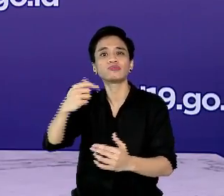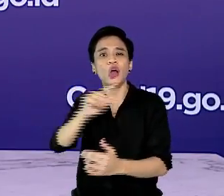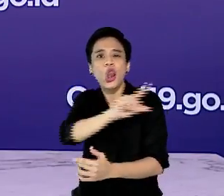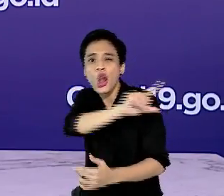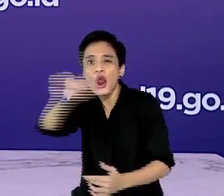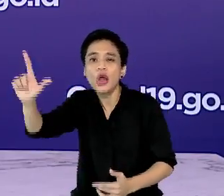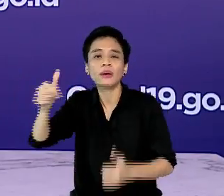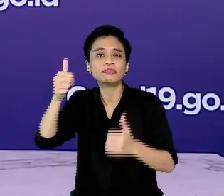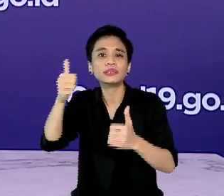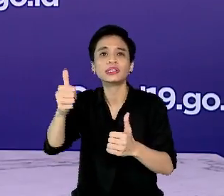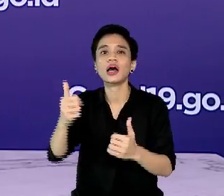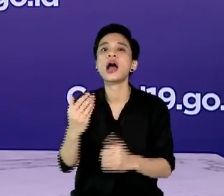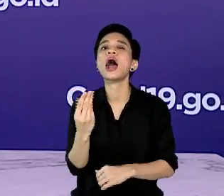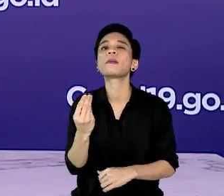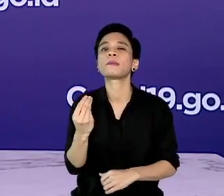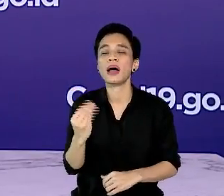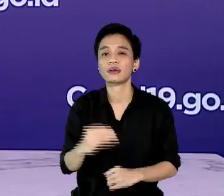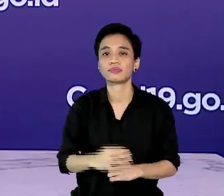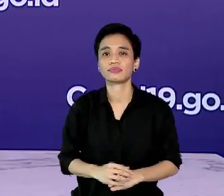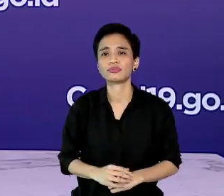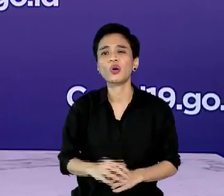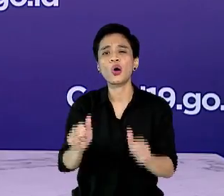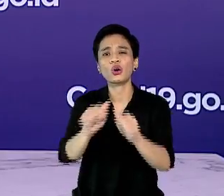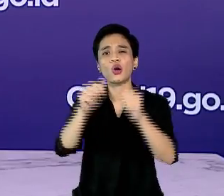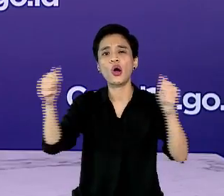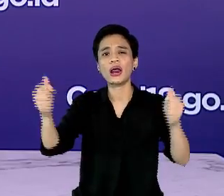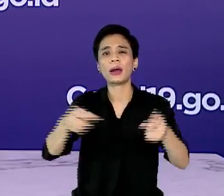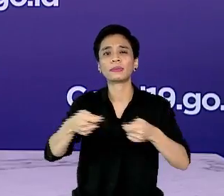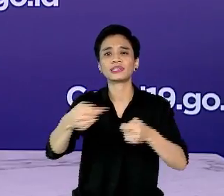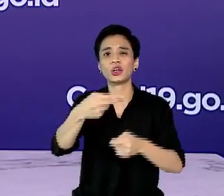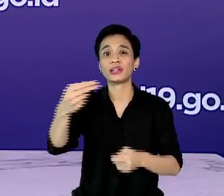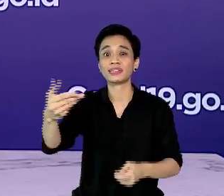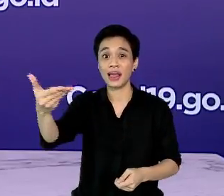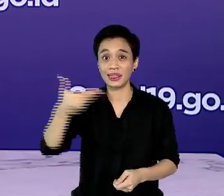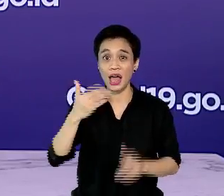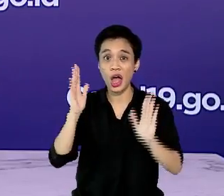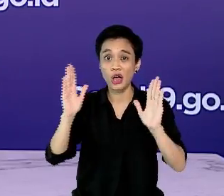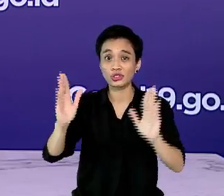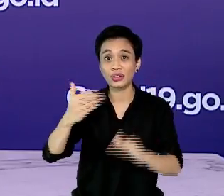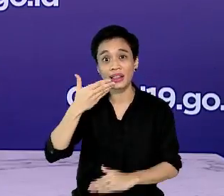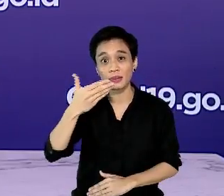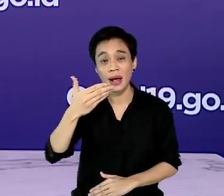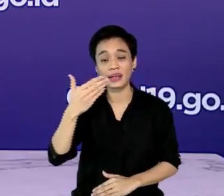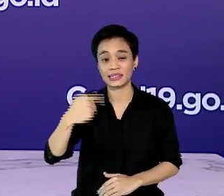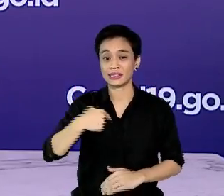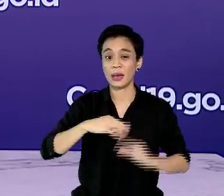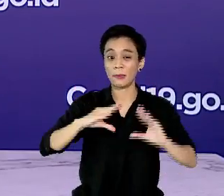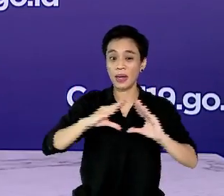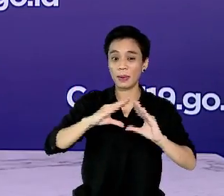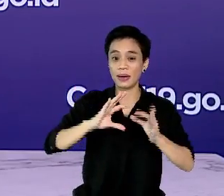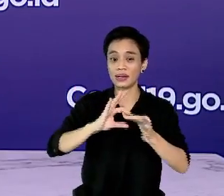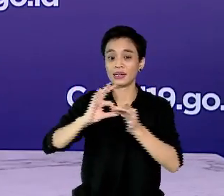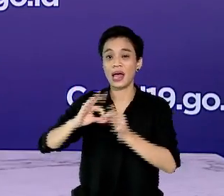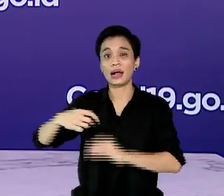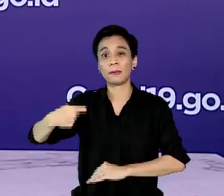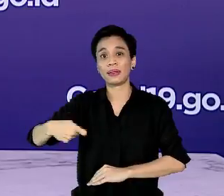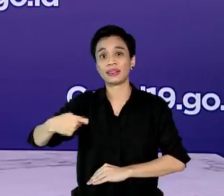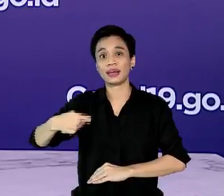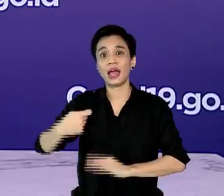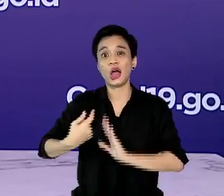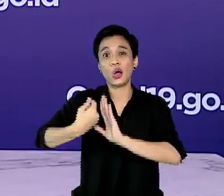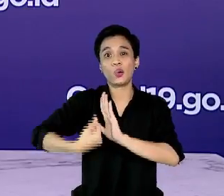kasih. Terima kasih pada Bisnis Indonesia. Saat ini BNPB dengan Kementerian Keuangan telah membahas